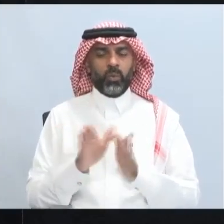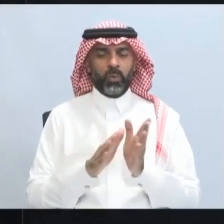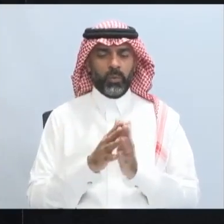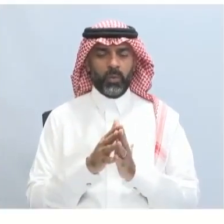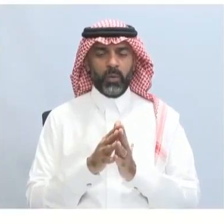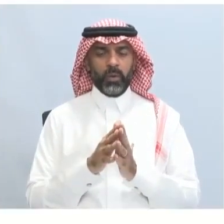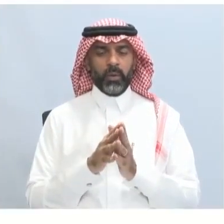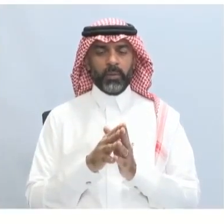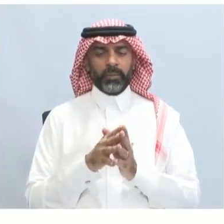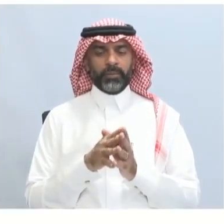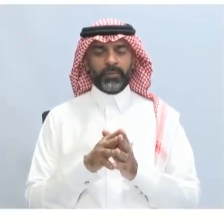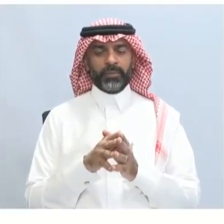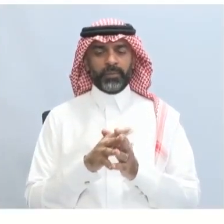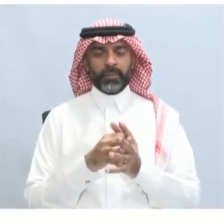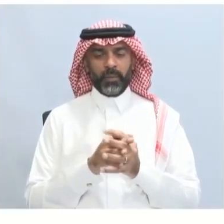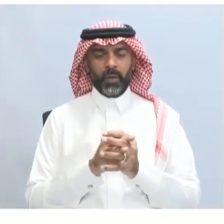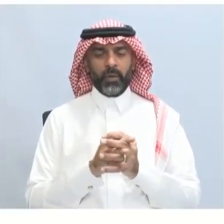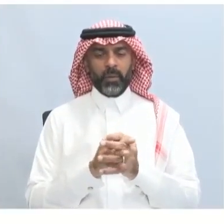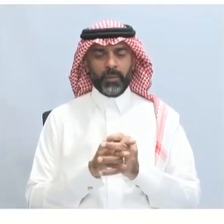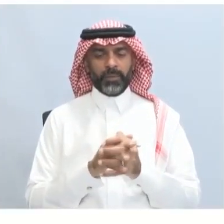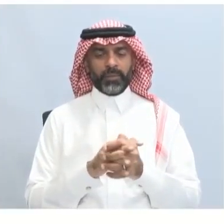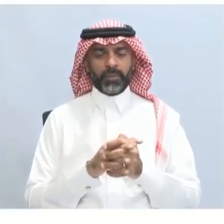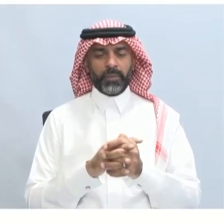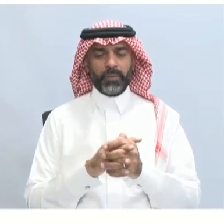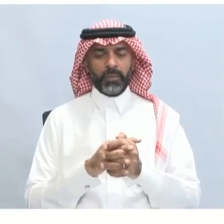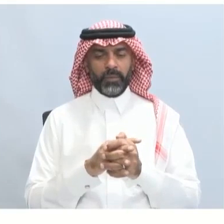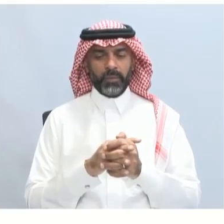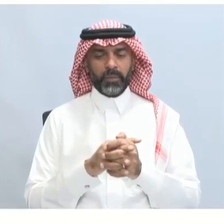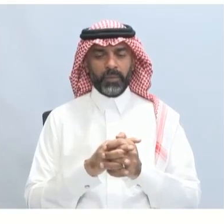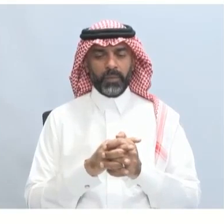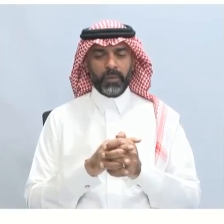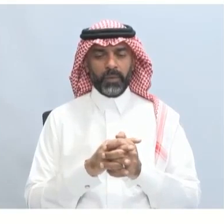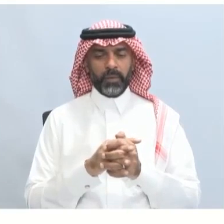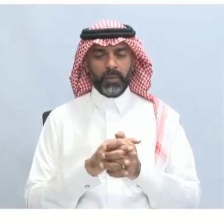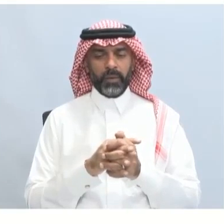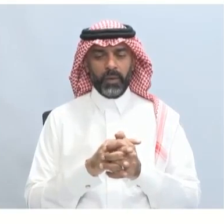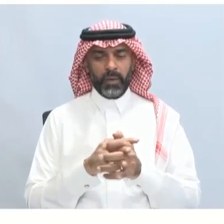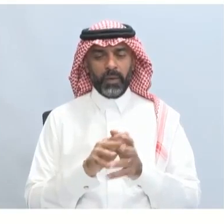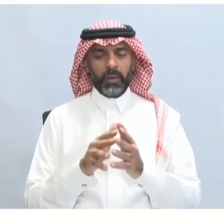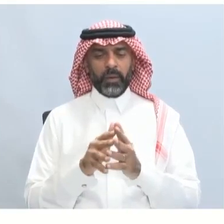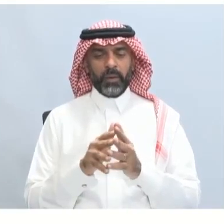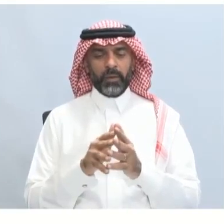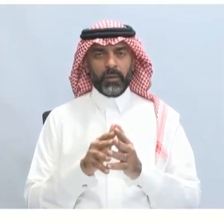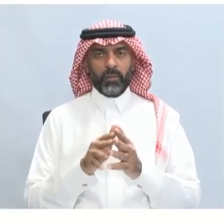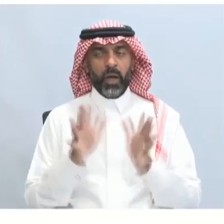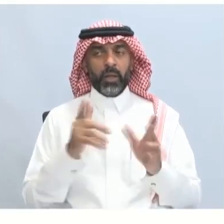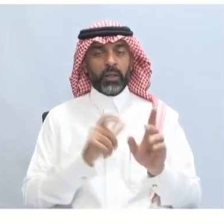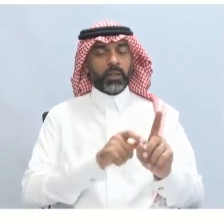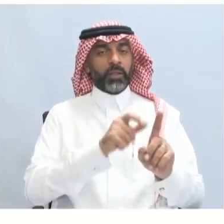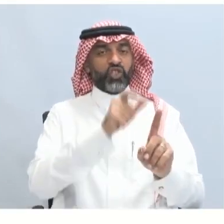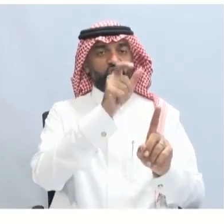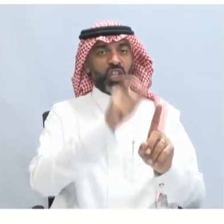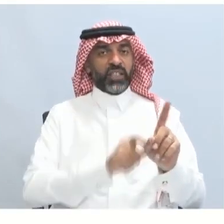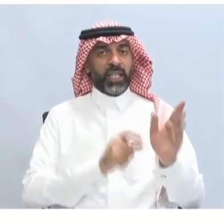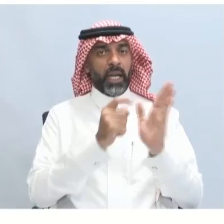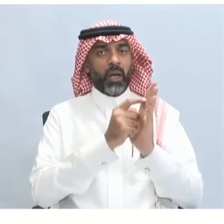نوعين اذا هذا الشخص يقصد به من يتمتع بالشخصيه القانونيه اما يكون يكتسب